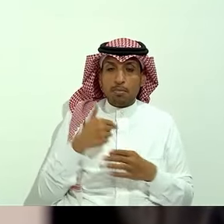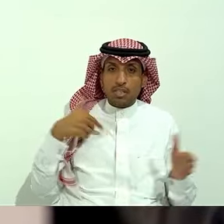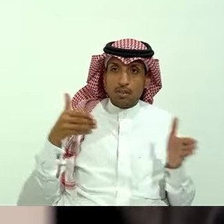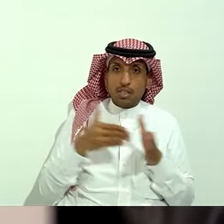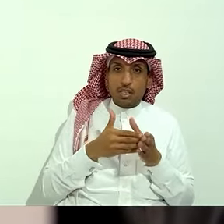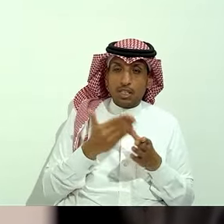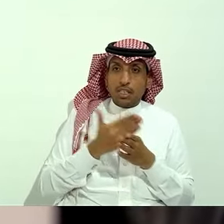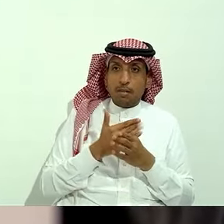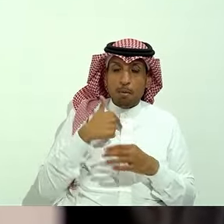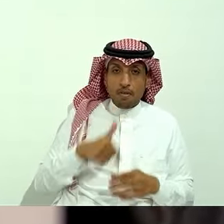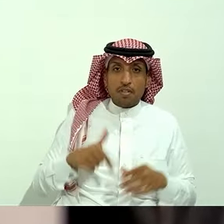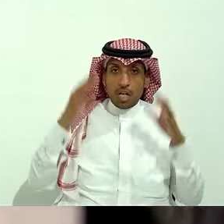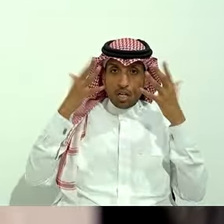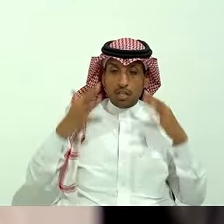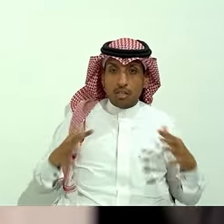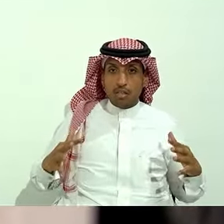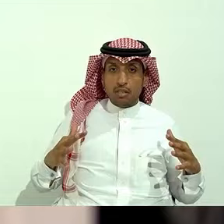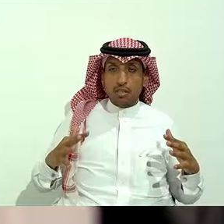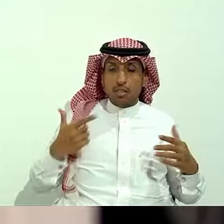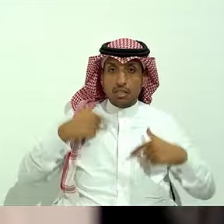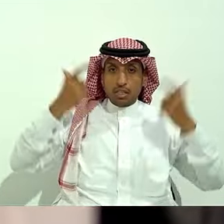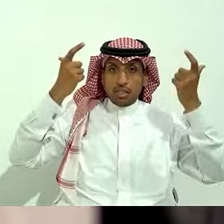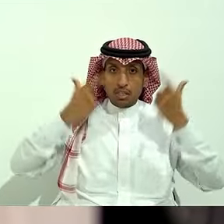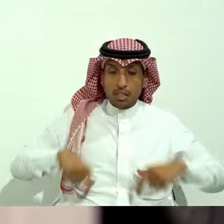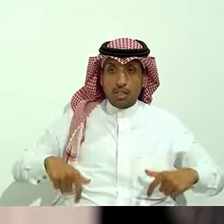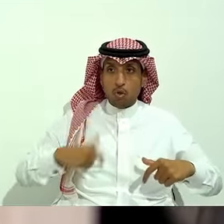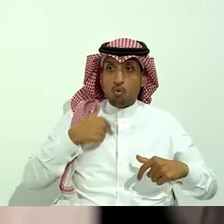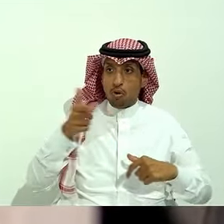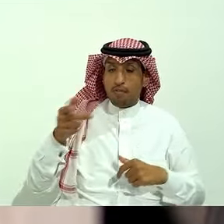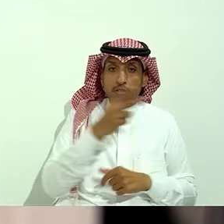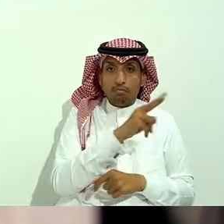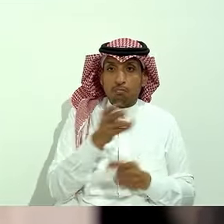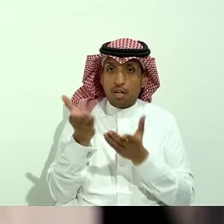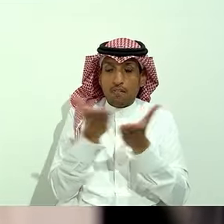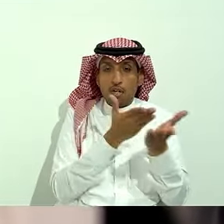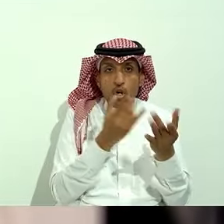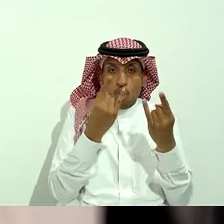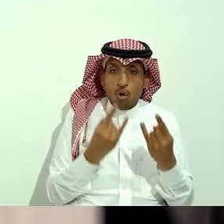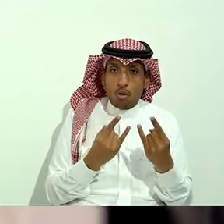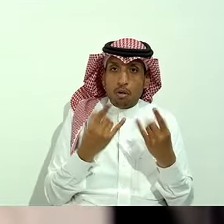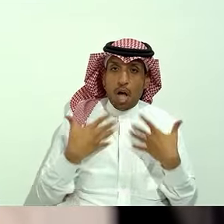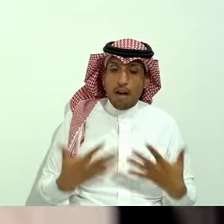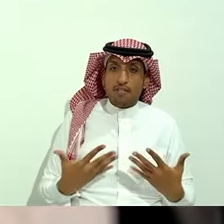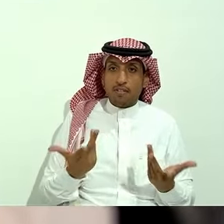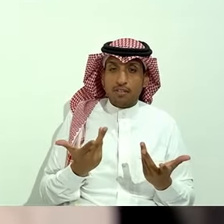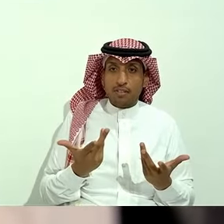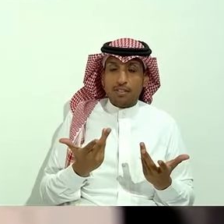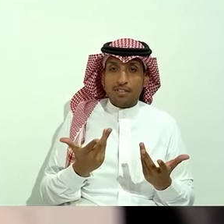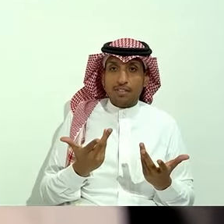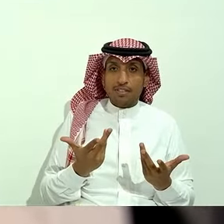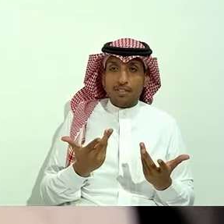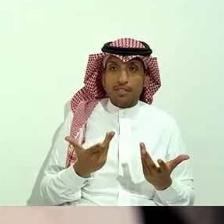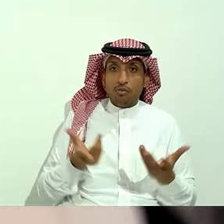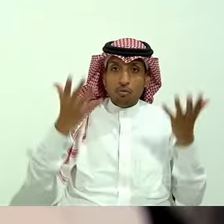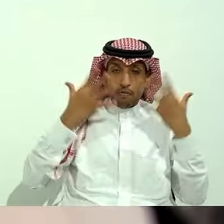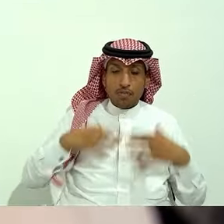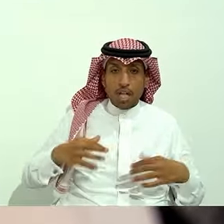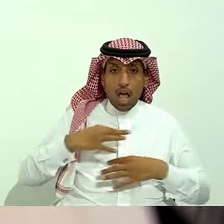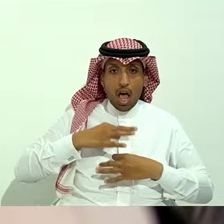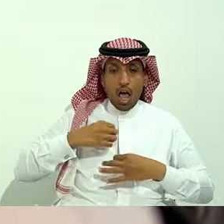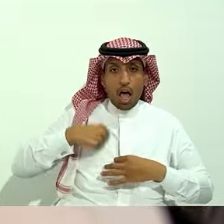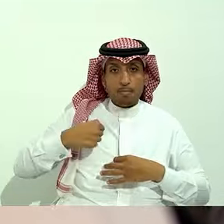أنه بأعراسنا نلبس فساتين سهرة وعندنا هذه الخيارات الجميلة والمريحة. يعني والفستان الأبيض بعد. والفستان